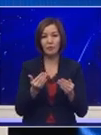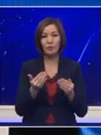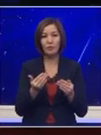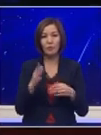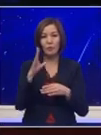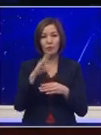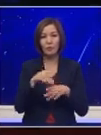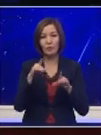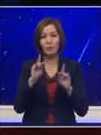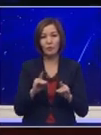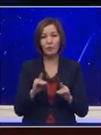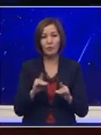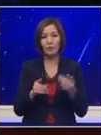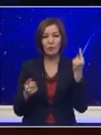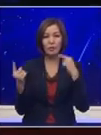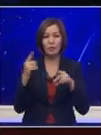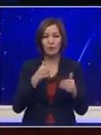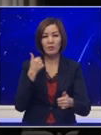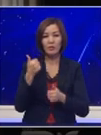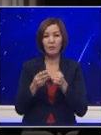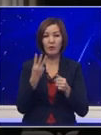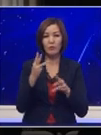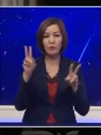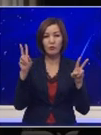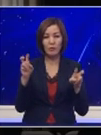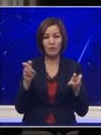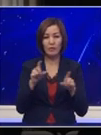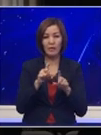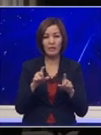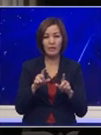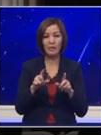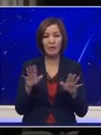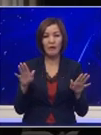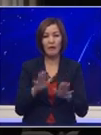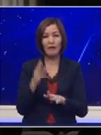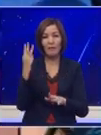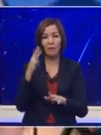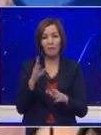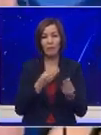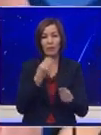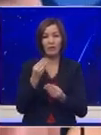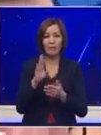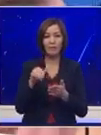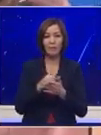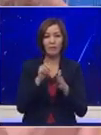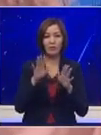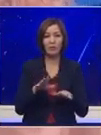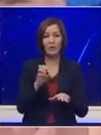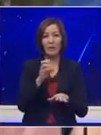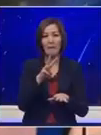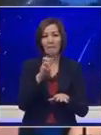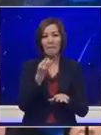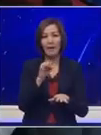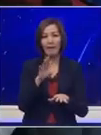кеште отыр. Шығармашылық байқау үш номинация бойынша өткізілді. Эстрада жанрында ән салуда бас жүлдені астаналық Майра Дәулетбақ жеңіп алды.